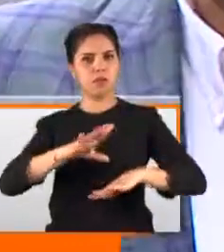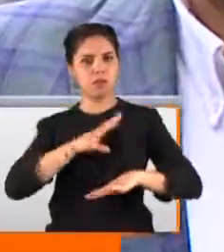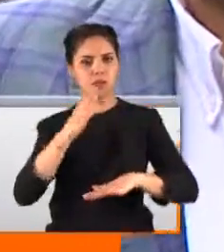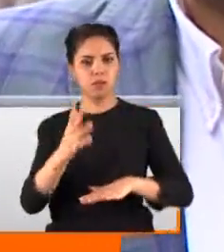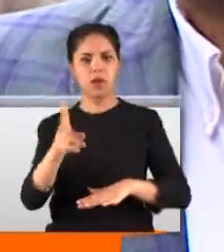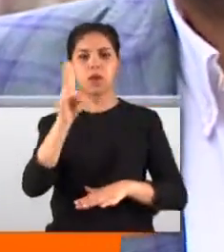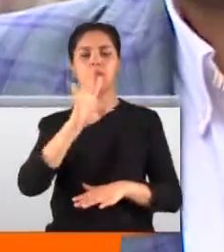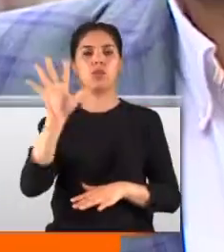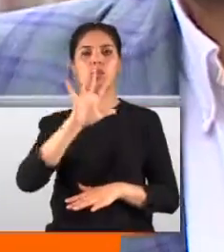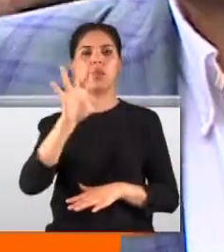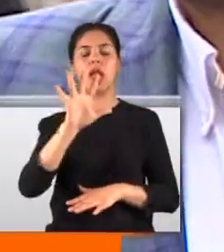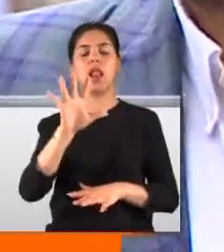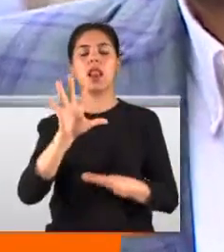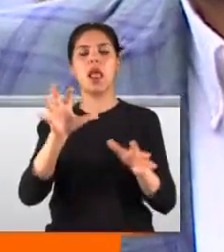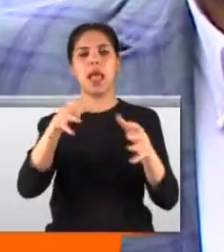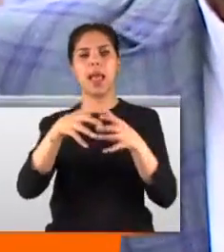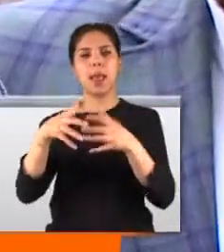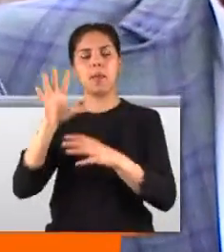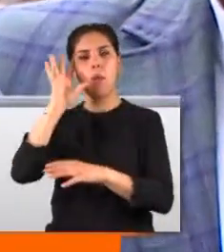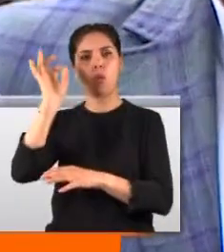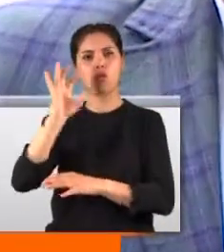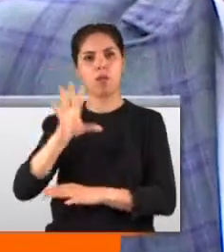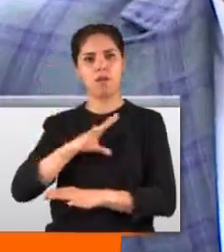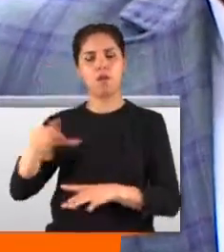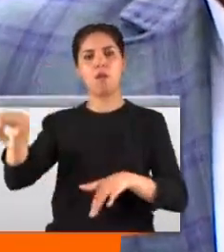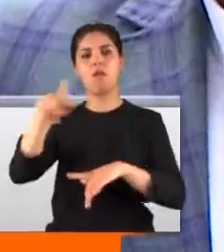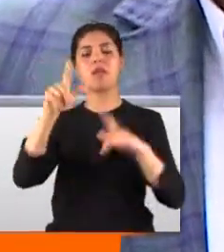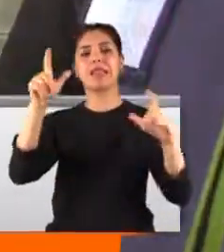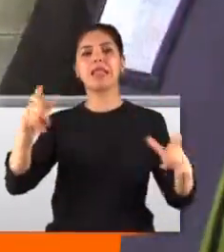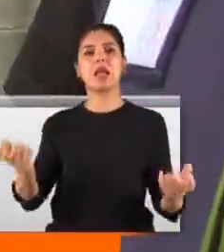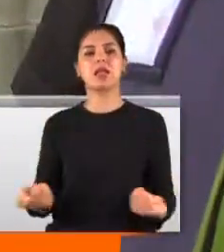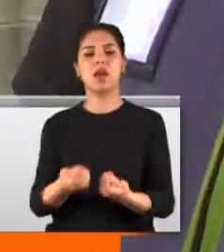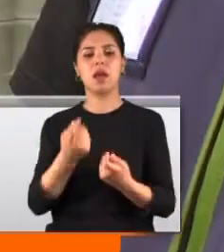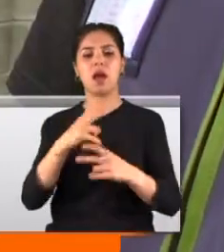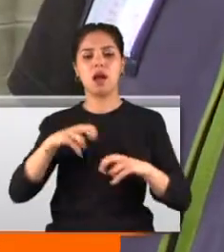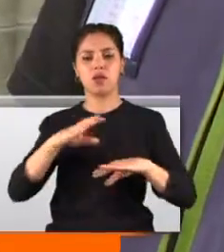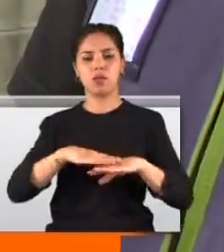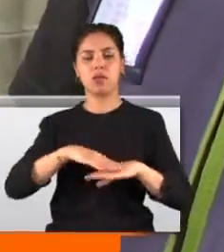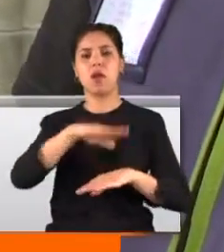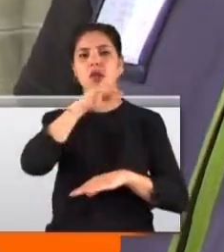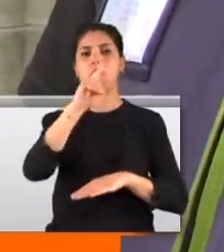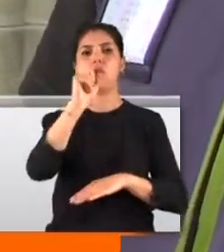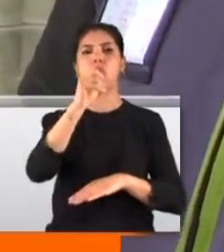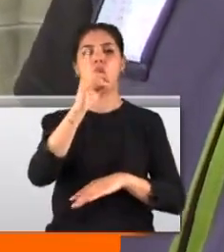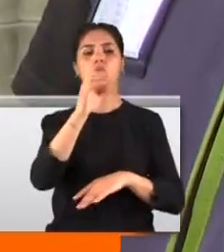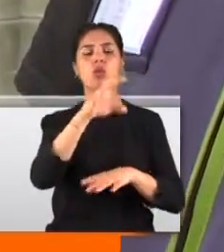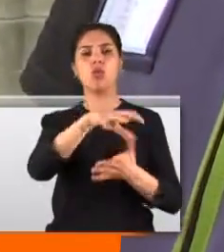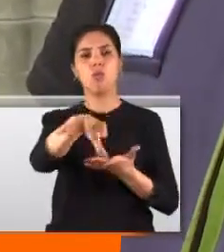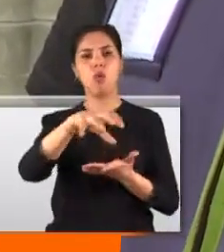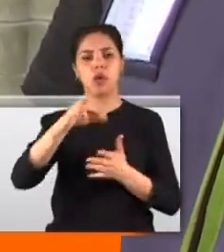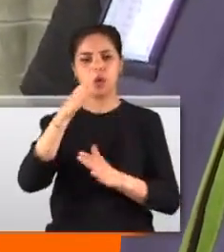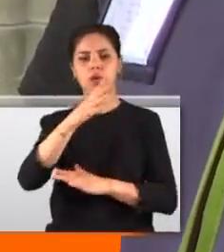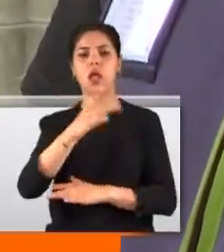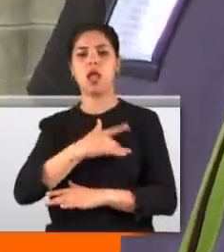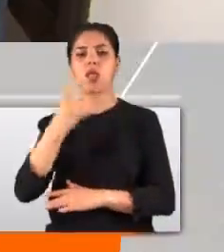ediyor. 250'yi aşkın uzman ekibimiz sahada incelemelerini yapıyorlar. Avrupa yakasında 9 bölgeyi ziyaret ediyoruz. Anadolu yakasında 4